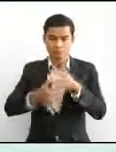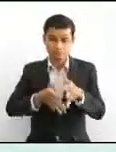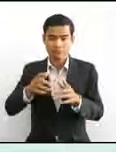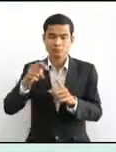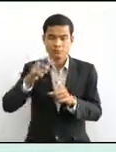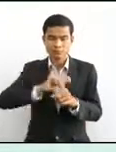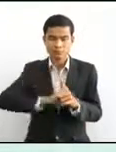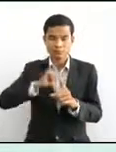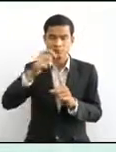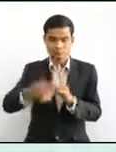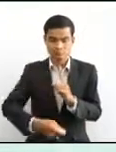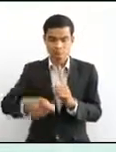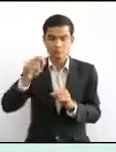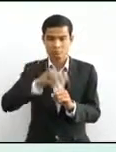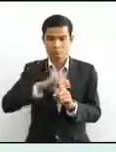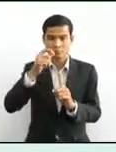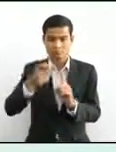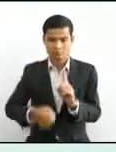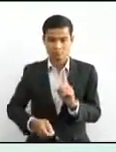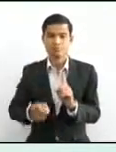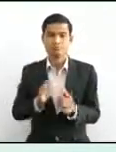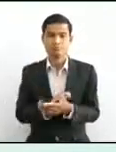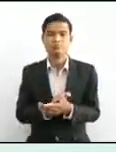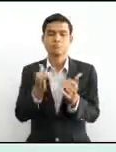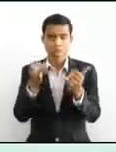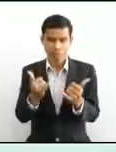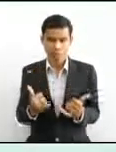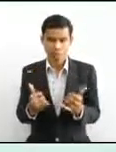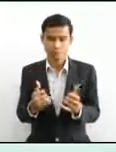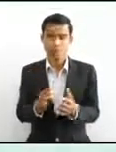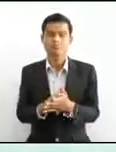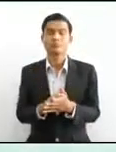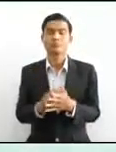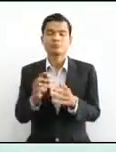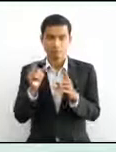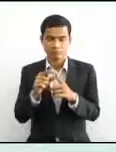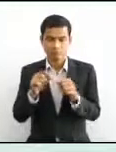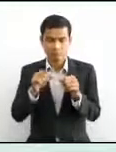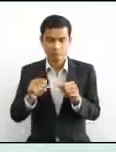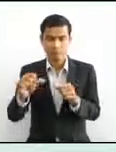chòn cha lấy nơi miền bịa bắt tập tiền nè ta